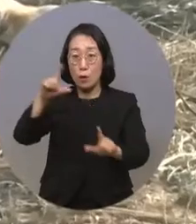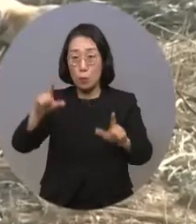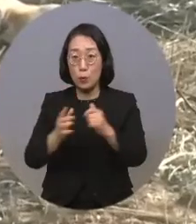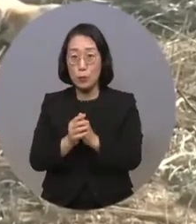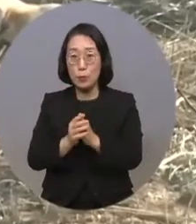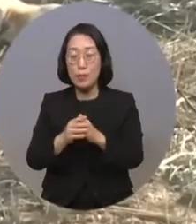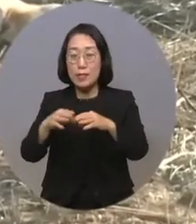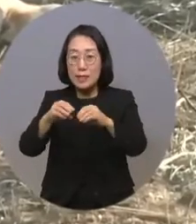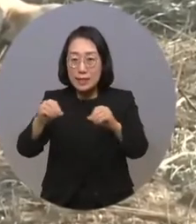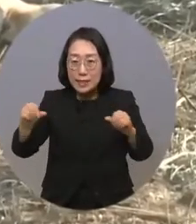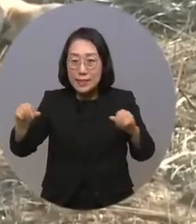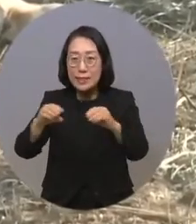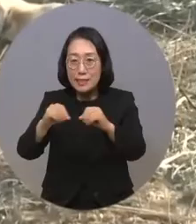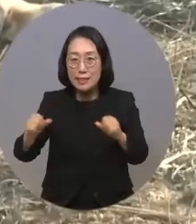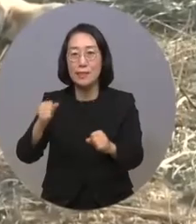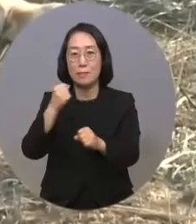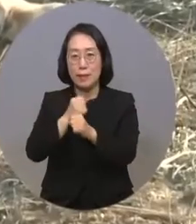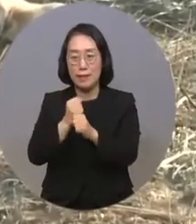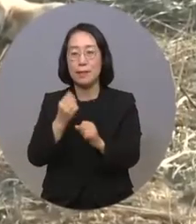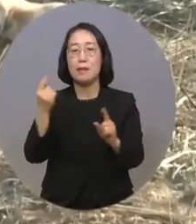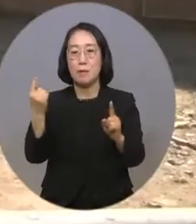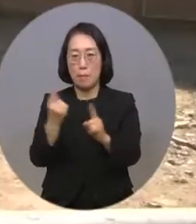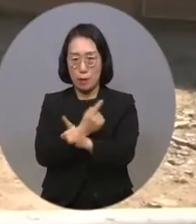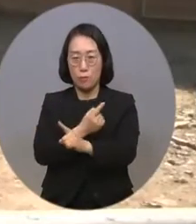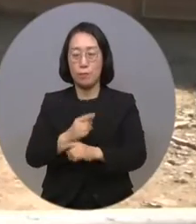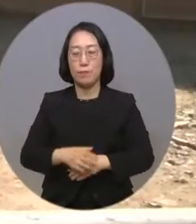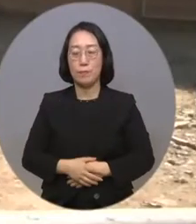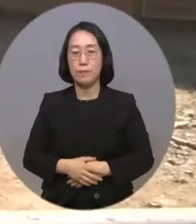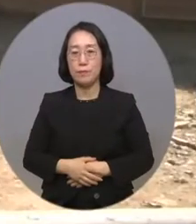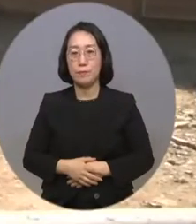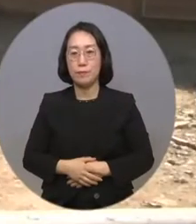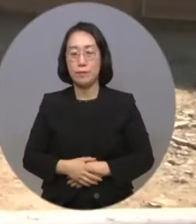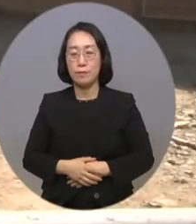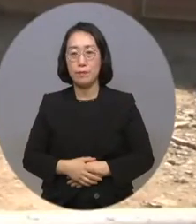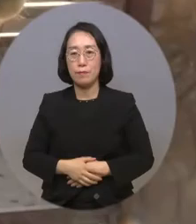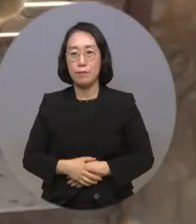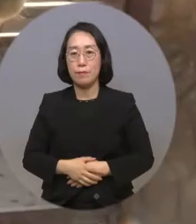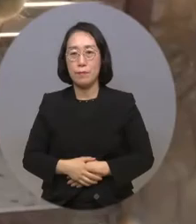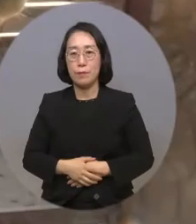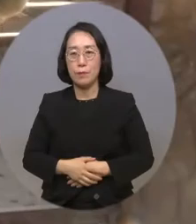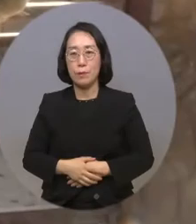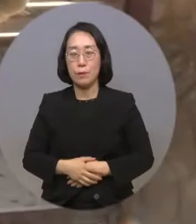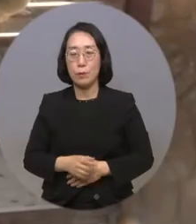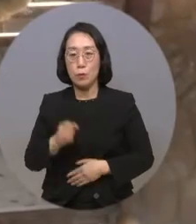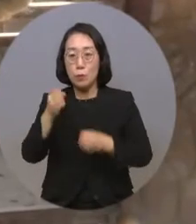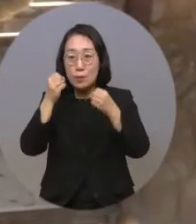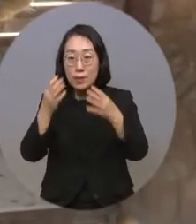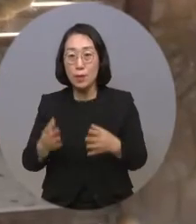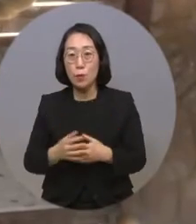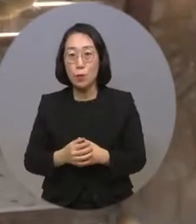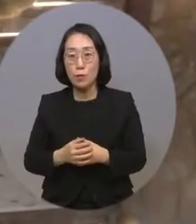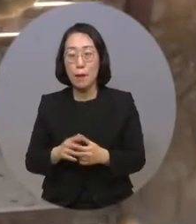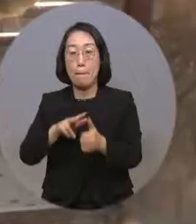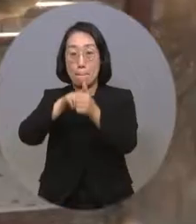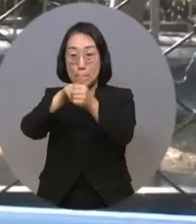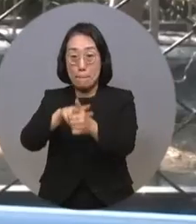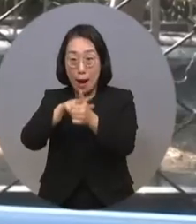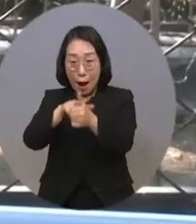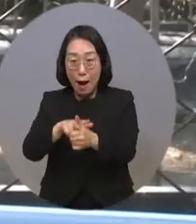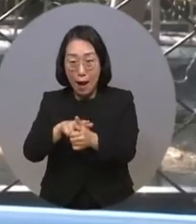유사한 흙과 모래바닥으로 바꿉니다. 또한 초원의 숲은 새로운 얼룩말의 공간이